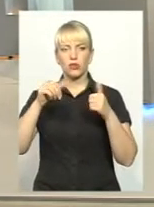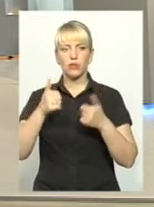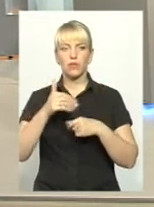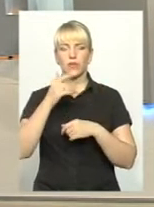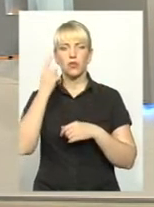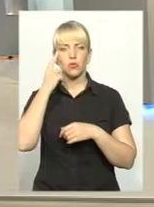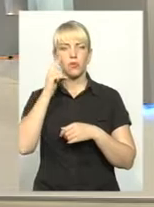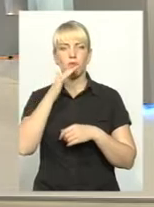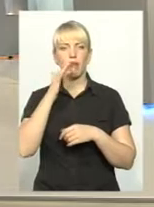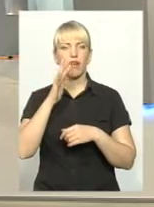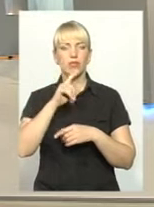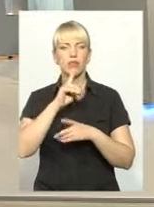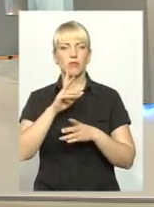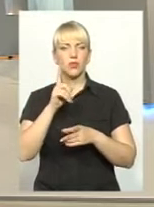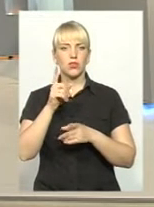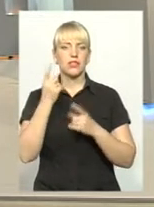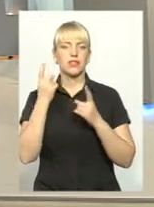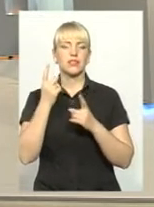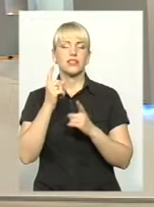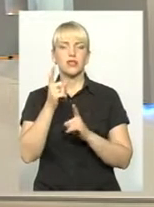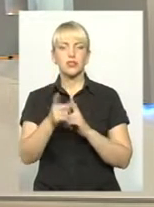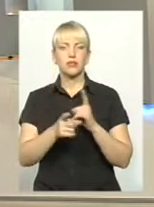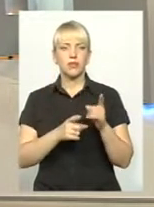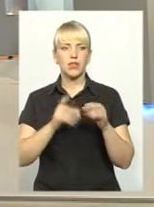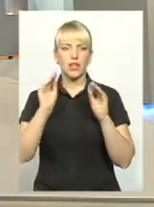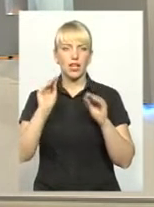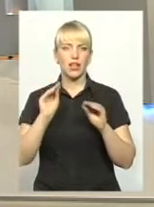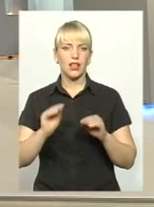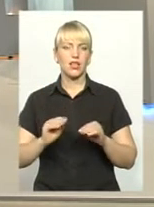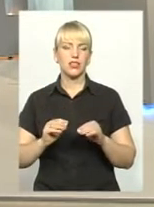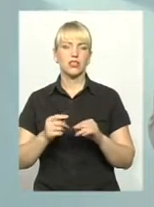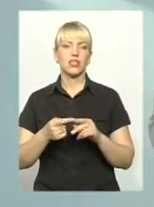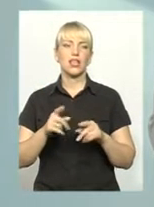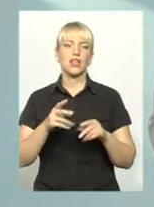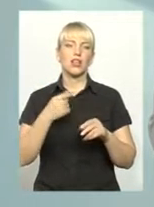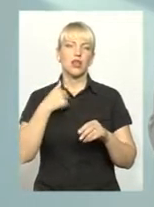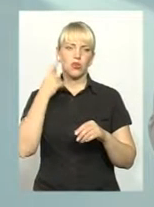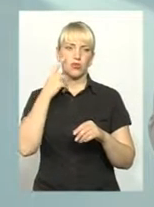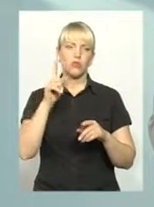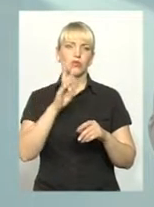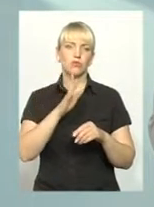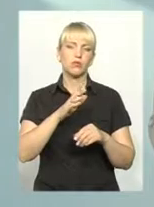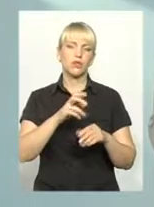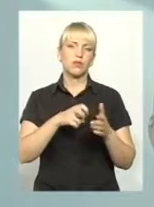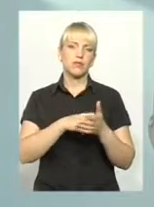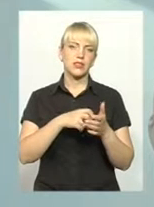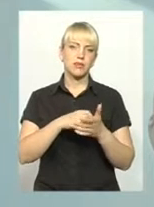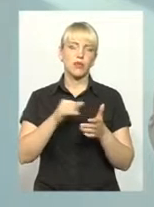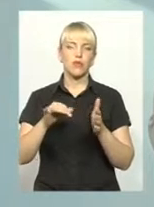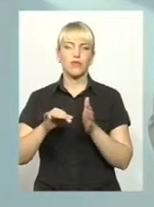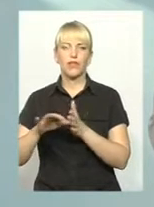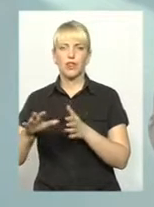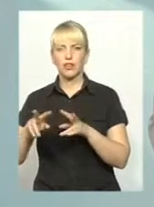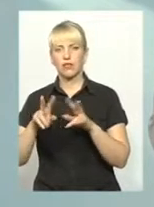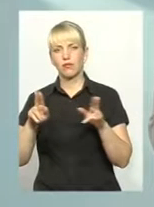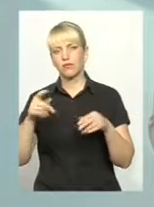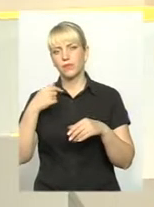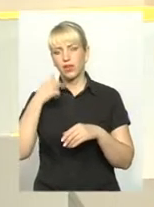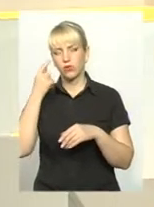зміниться запитань, чи декларація в цілому не зміниться, яка буде в письмовому вигляді, така і буде в електронному. А загалом, якщо говорити,